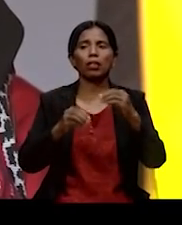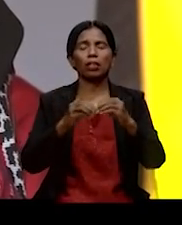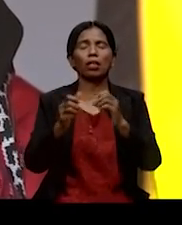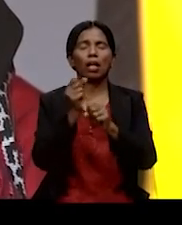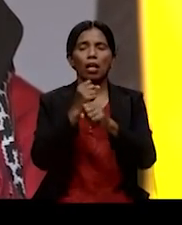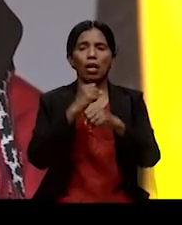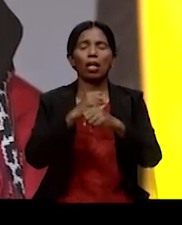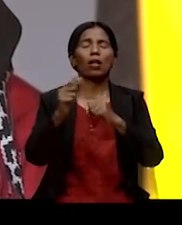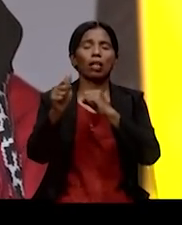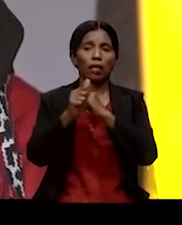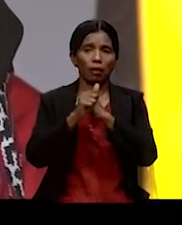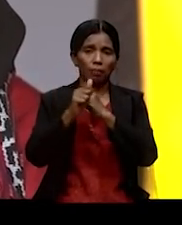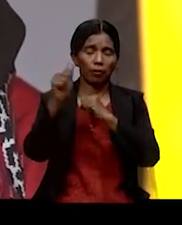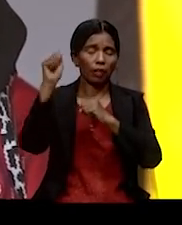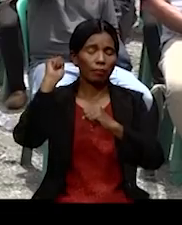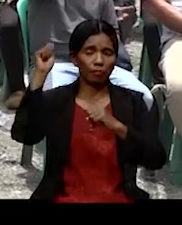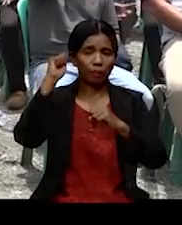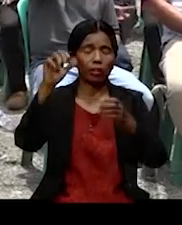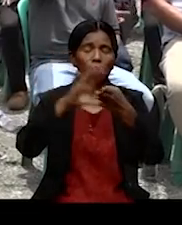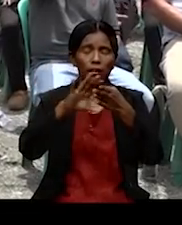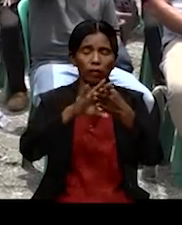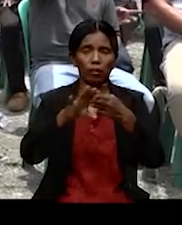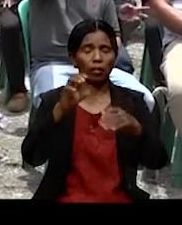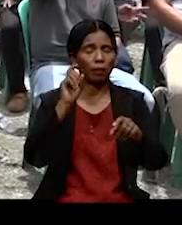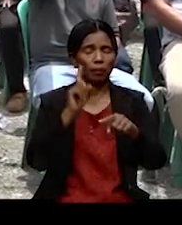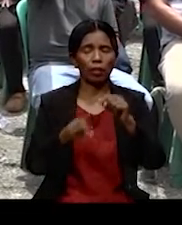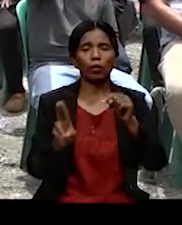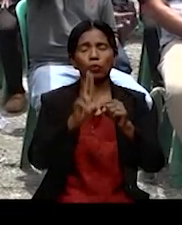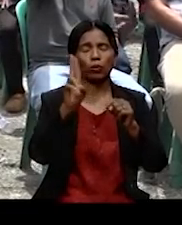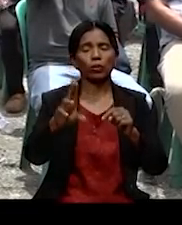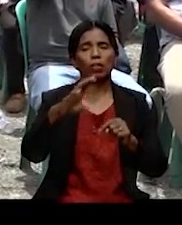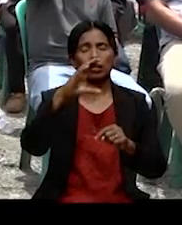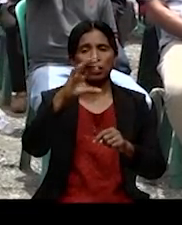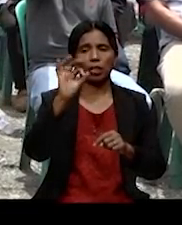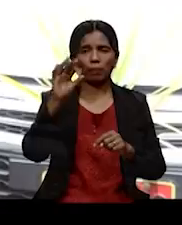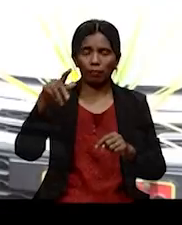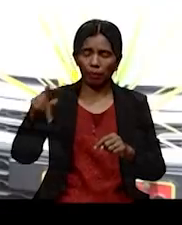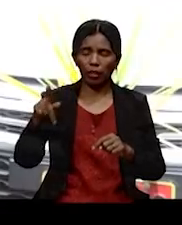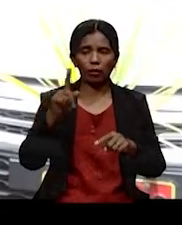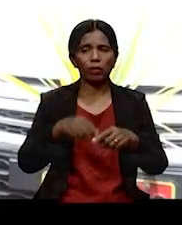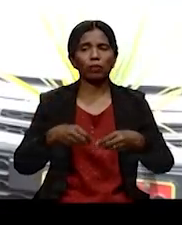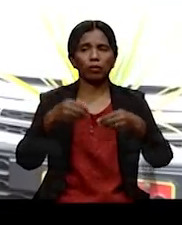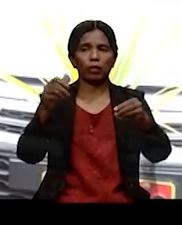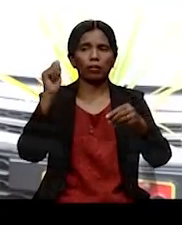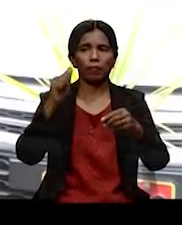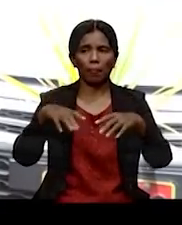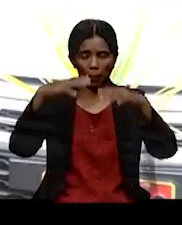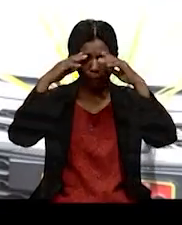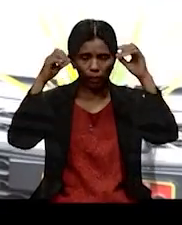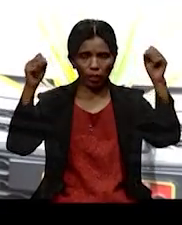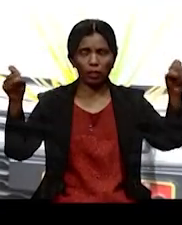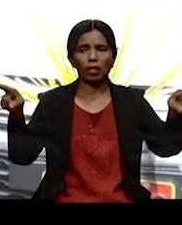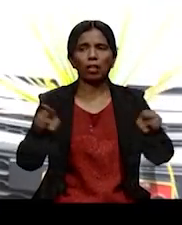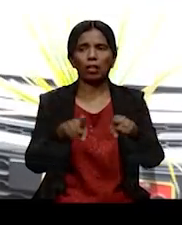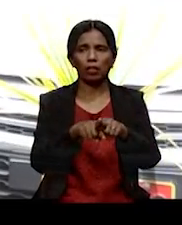no labele usa funsan publika hod influensia ninia kandidatura. Presidente Mosh Hanessa Ulu, Presidente